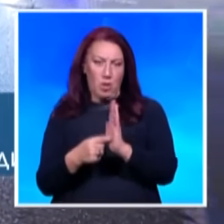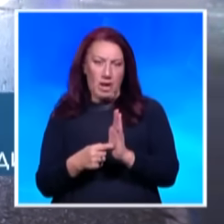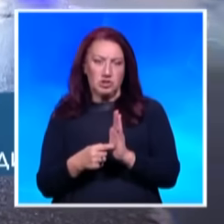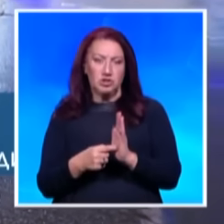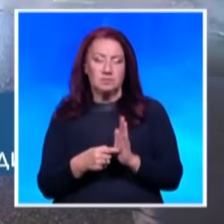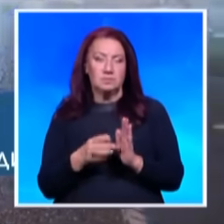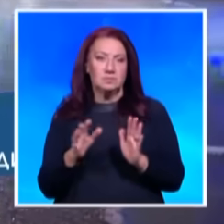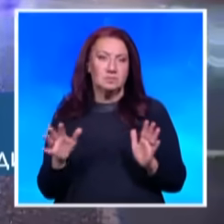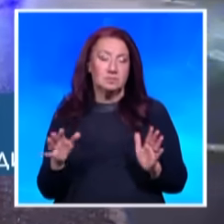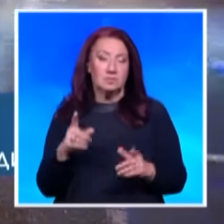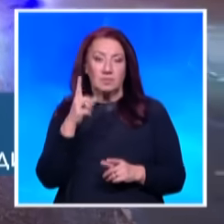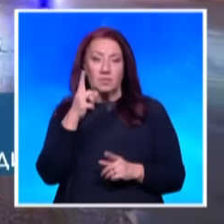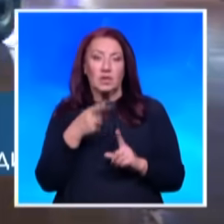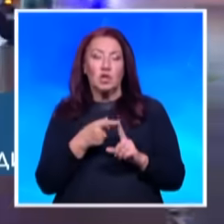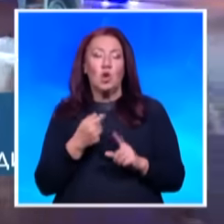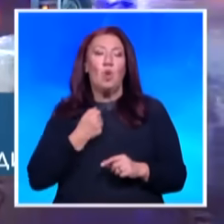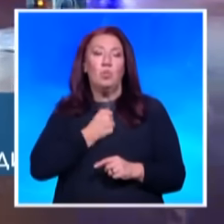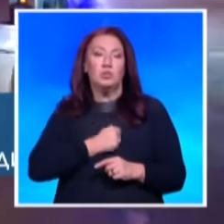кажем, че беше един от пострадалите.